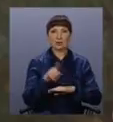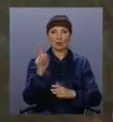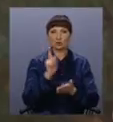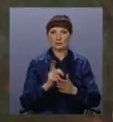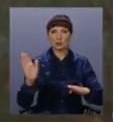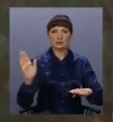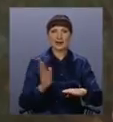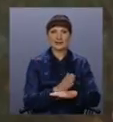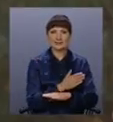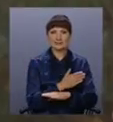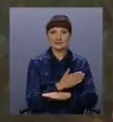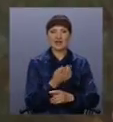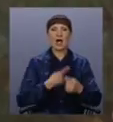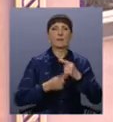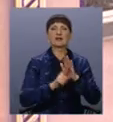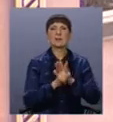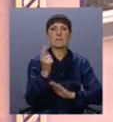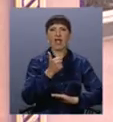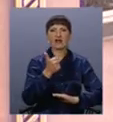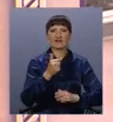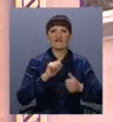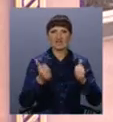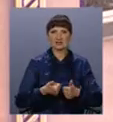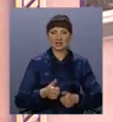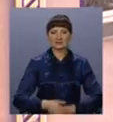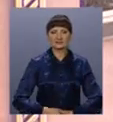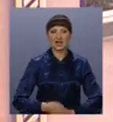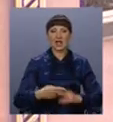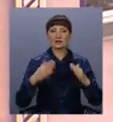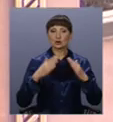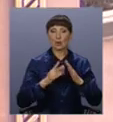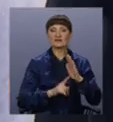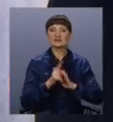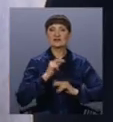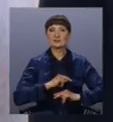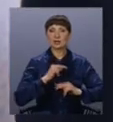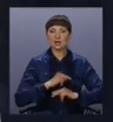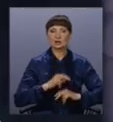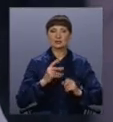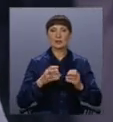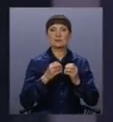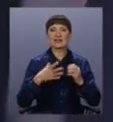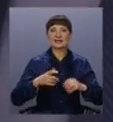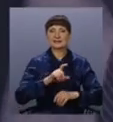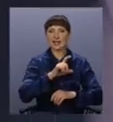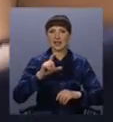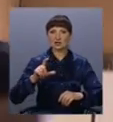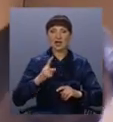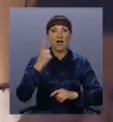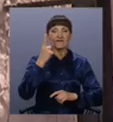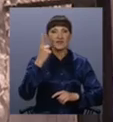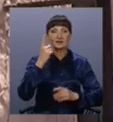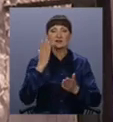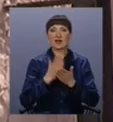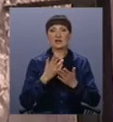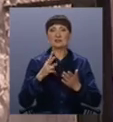устранить привести первоначальном состоянии это дом был введен в эксплуатацию как 15-ти этажный а верхний является